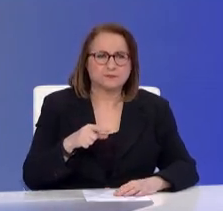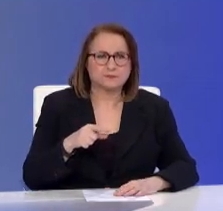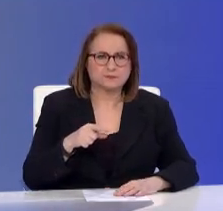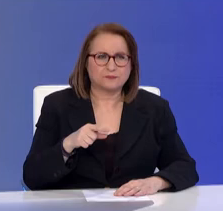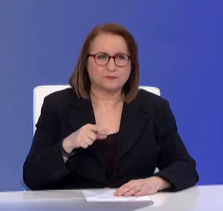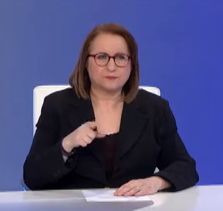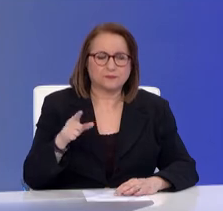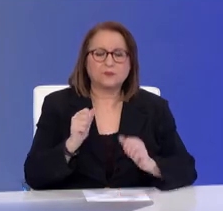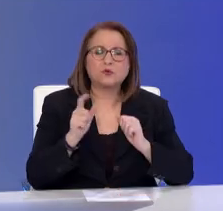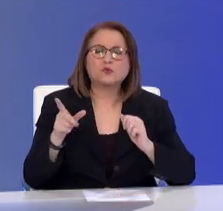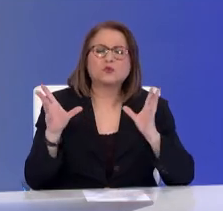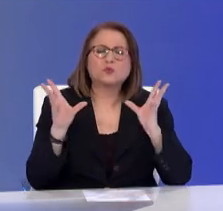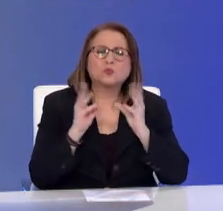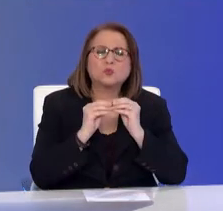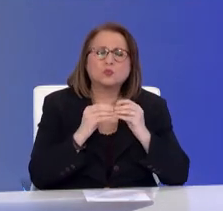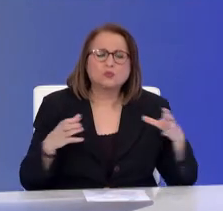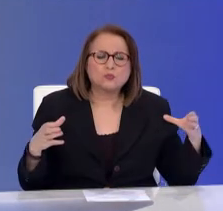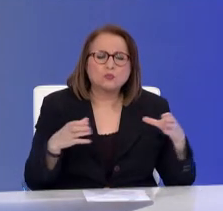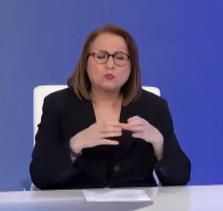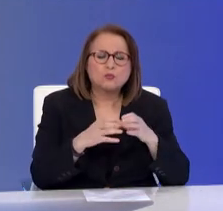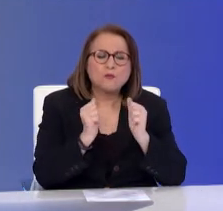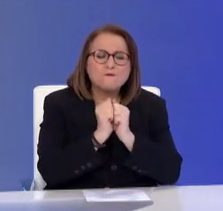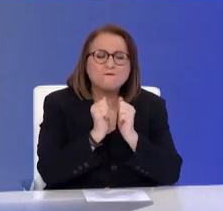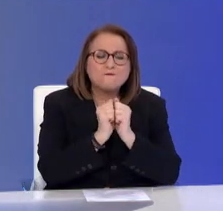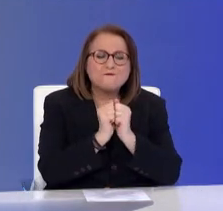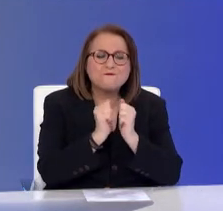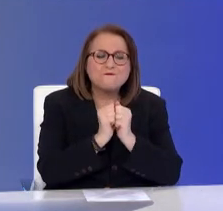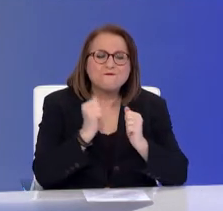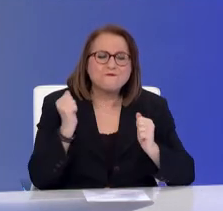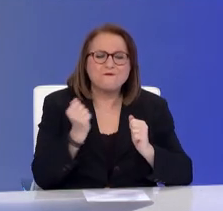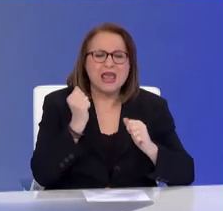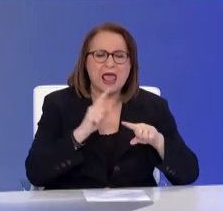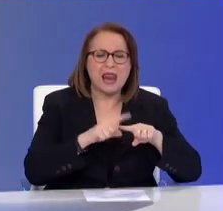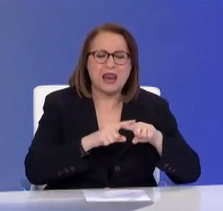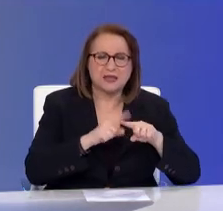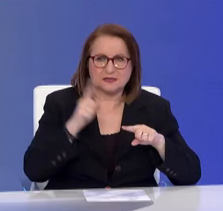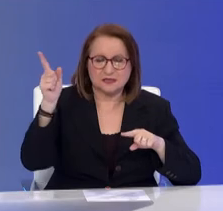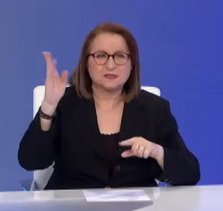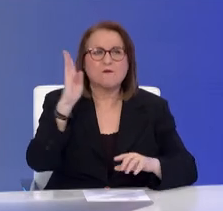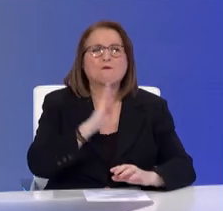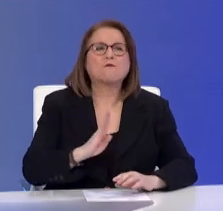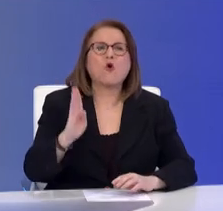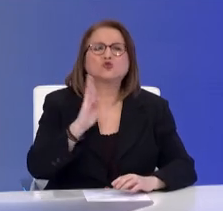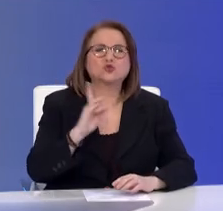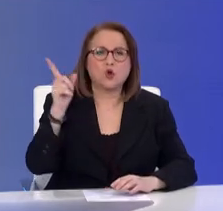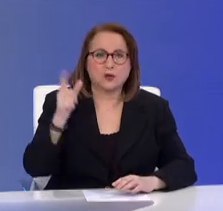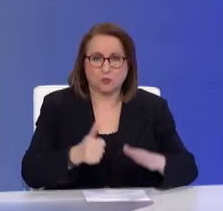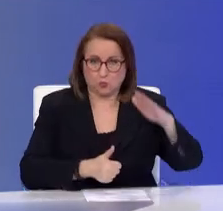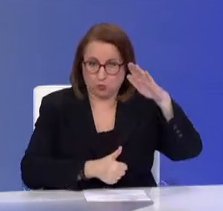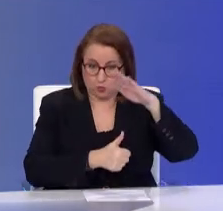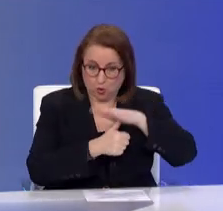του Φιλελληνικού Κομιτάτου της Βοστόνης, ο πρόεδρος και ο